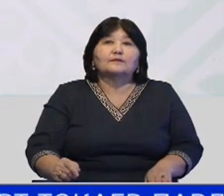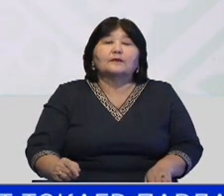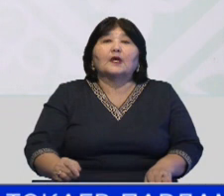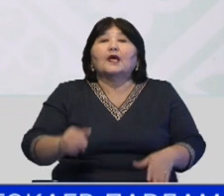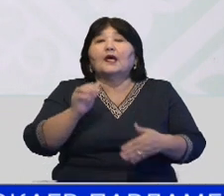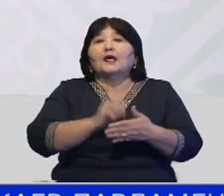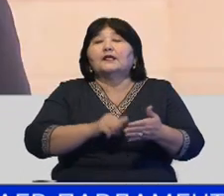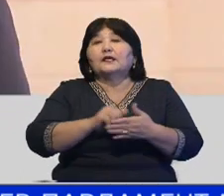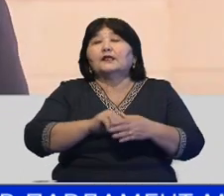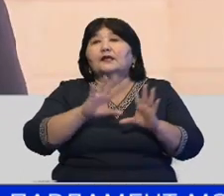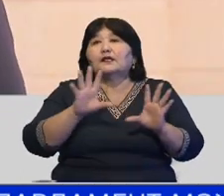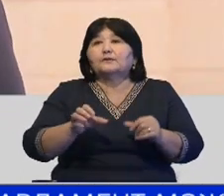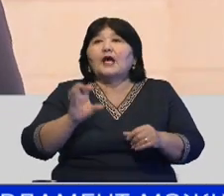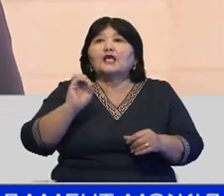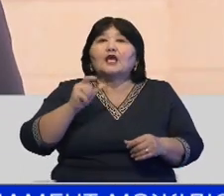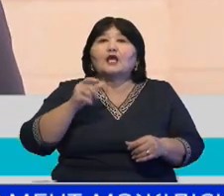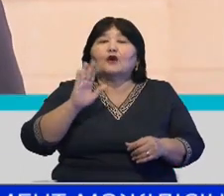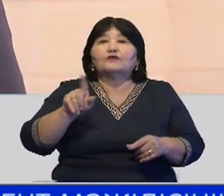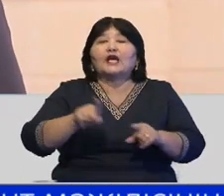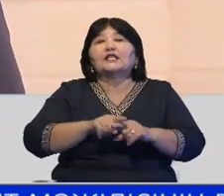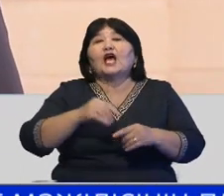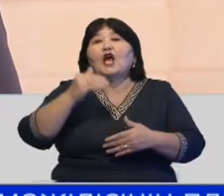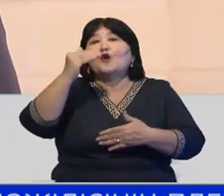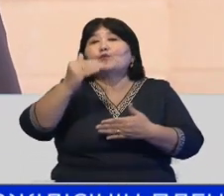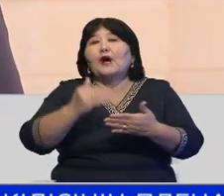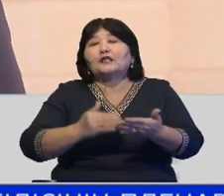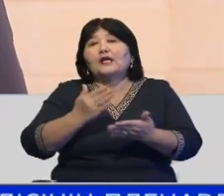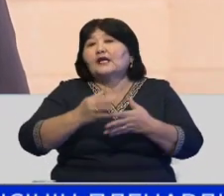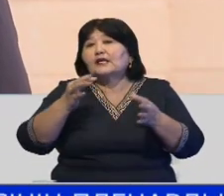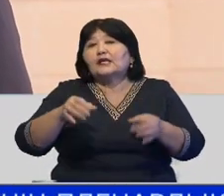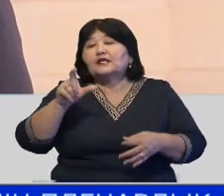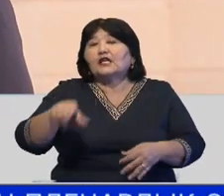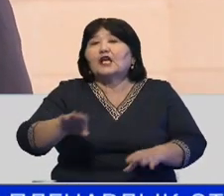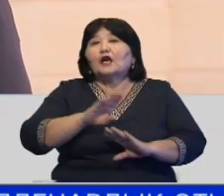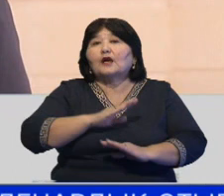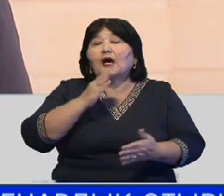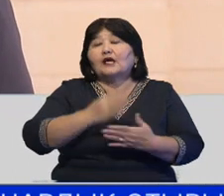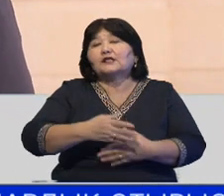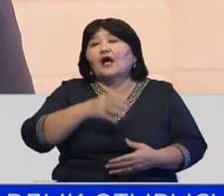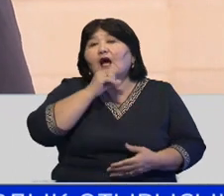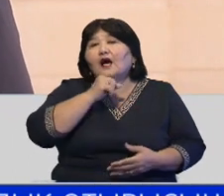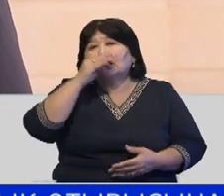Негізі платформа болады, кәдімгі егоп сияқты бір бағдарлама болады. Кез келген адам қайтыс болған ата-бабаларын